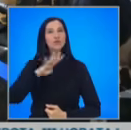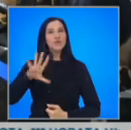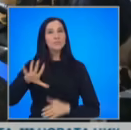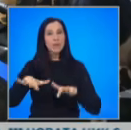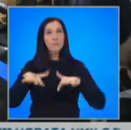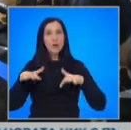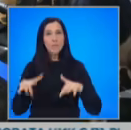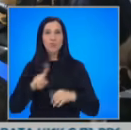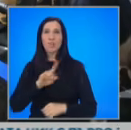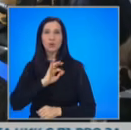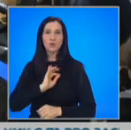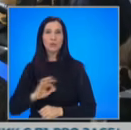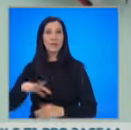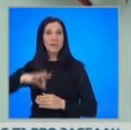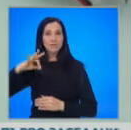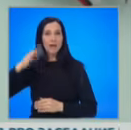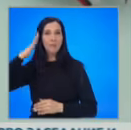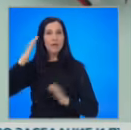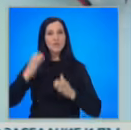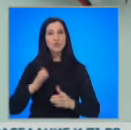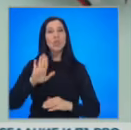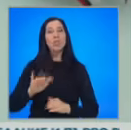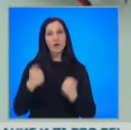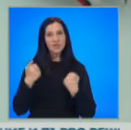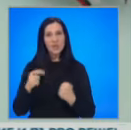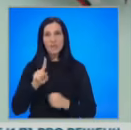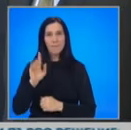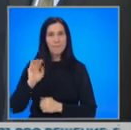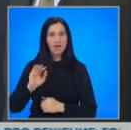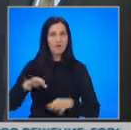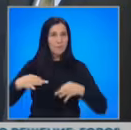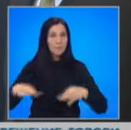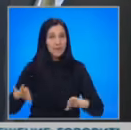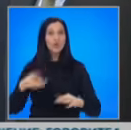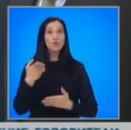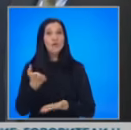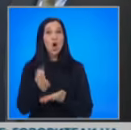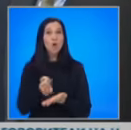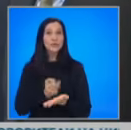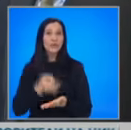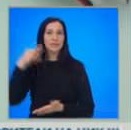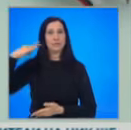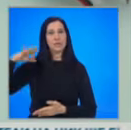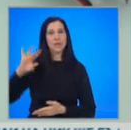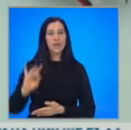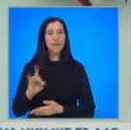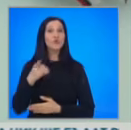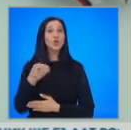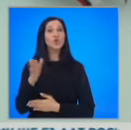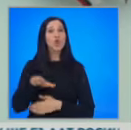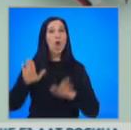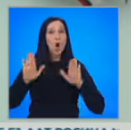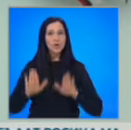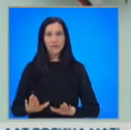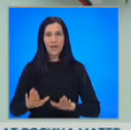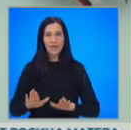45-ият парламент не успя да излъчи правителство, но неговият живот не беше напразно, е оценката на президента Радев. Той ще остане